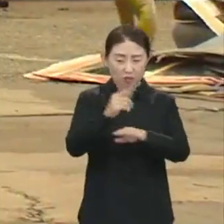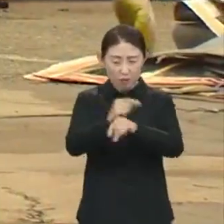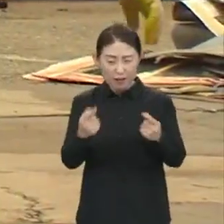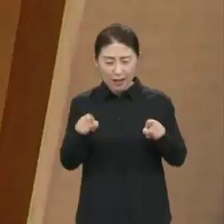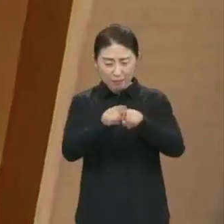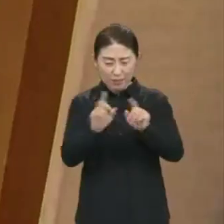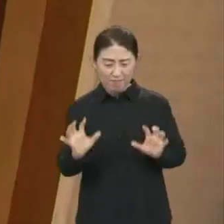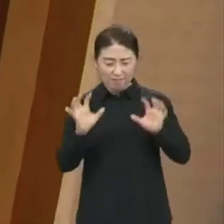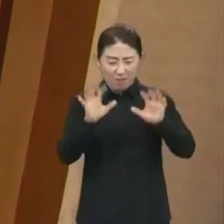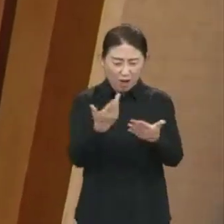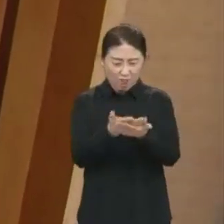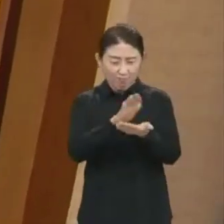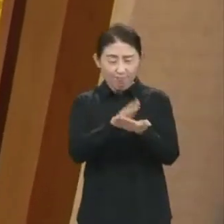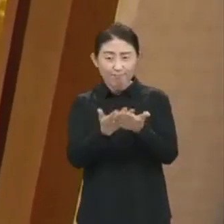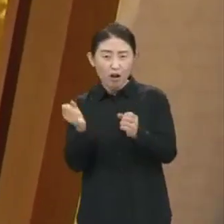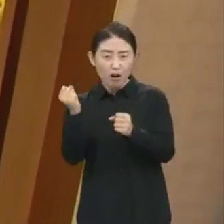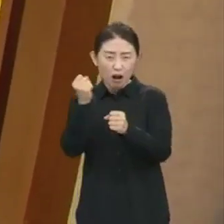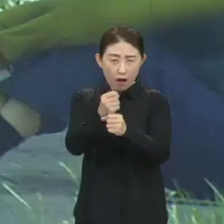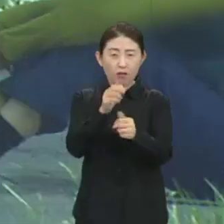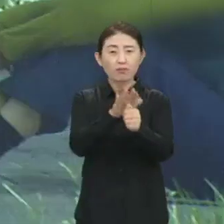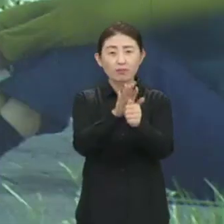작업에 매진하기로 했습니다.